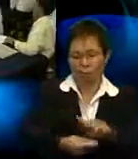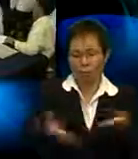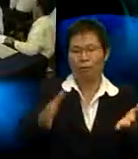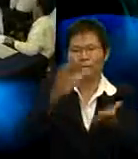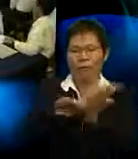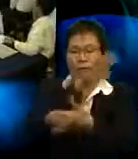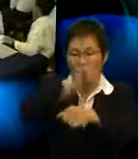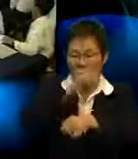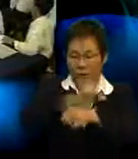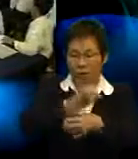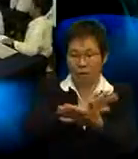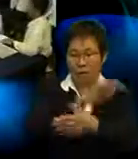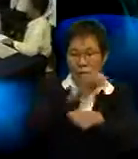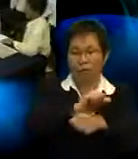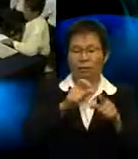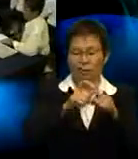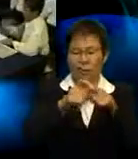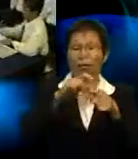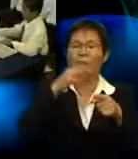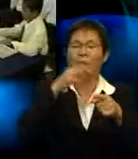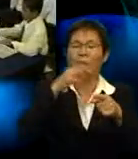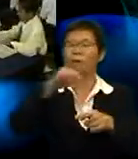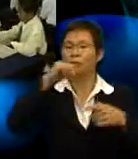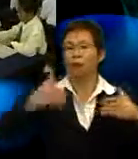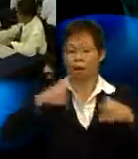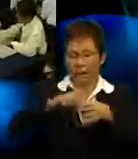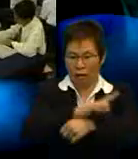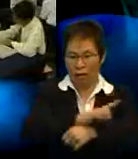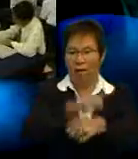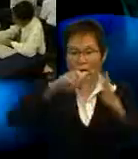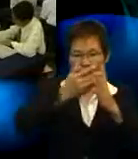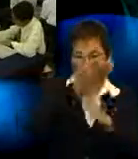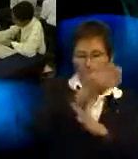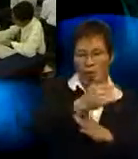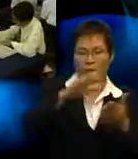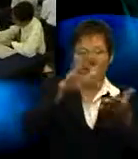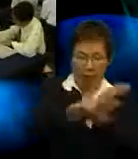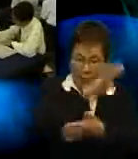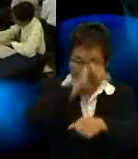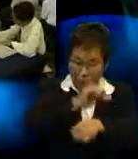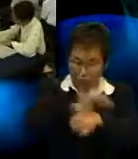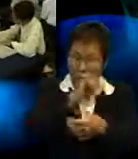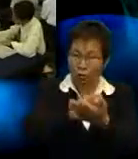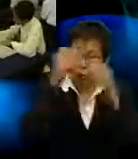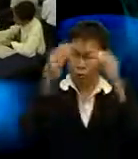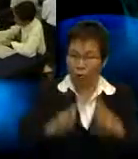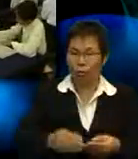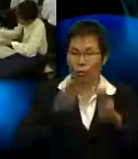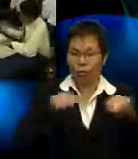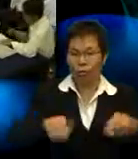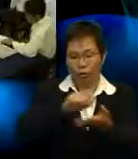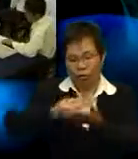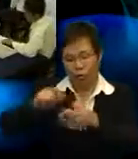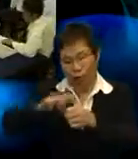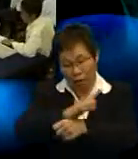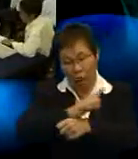yang berupa seni kata lagu yang tidak lengkap. Melalui lembaran kerja itu, murid-murid akan melengkapkannya